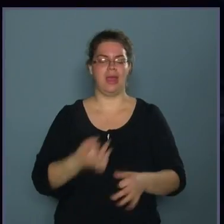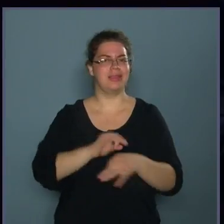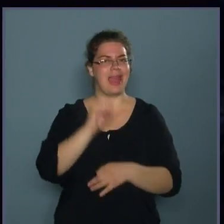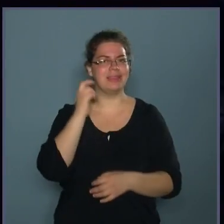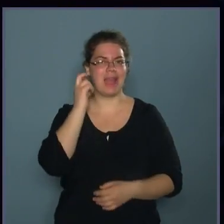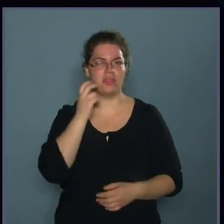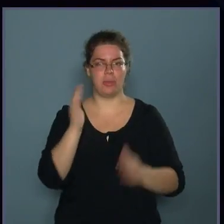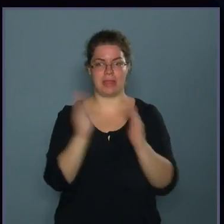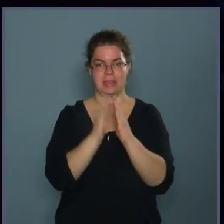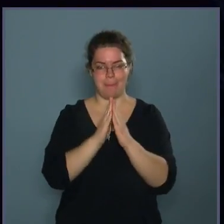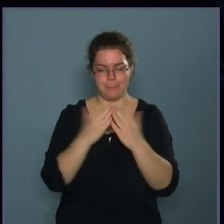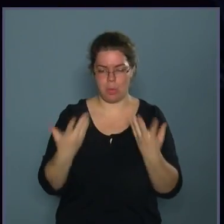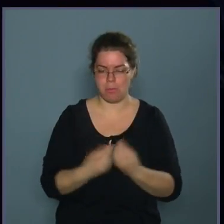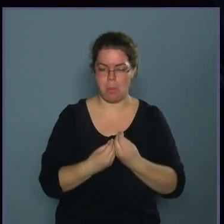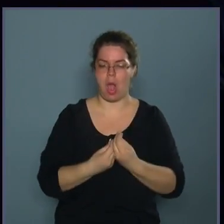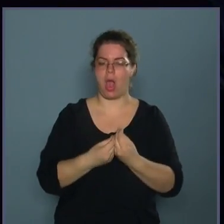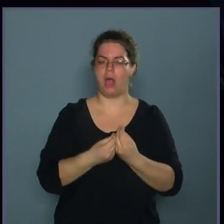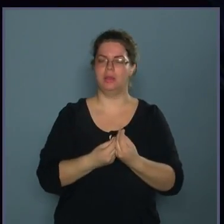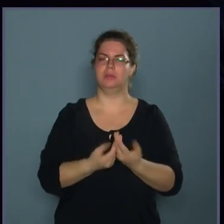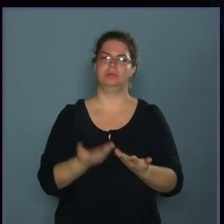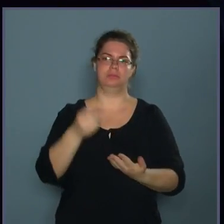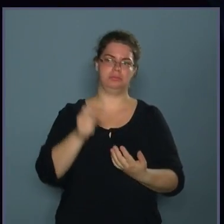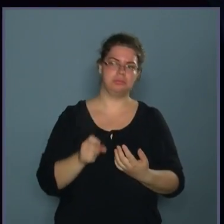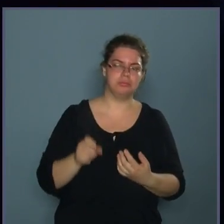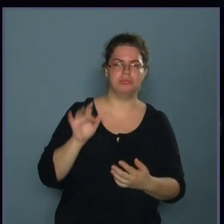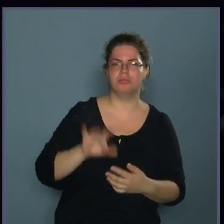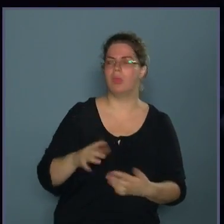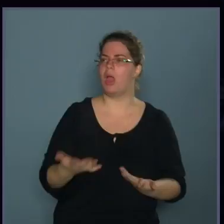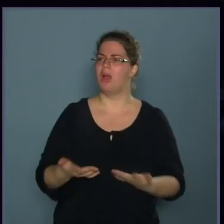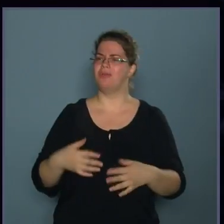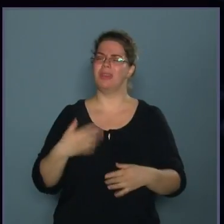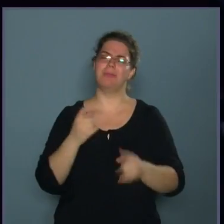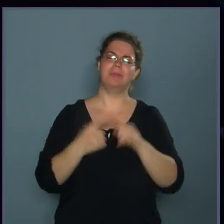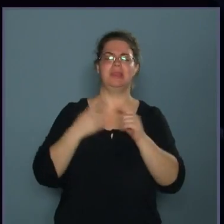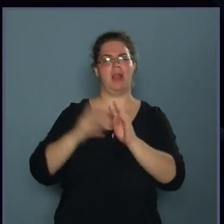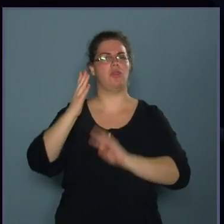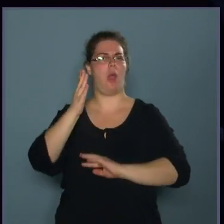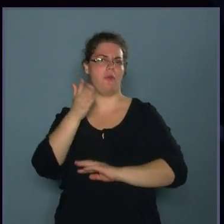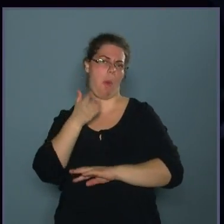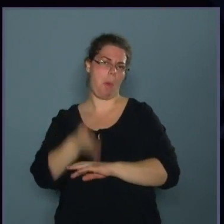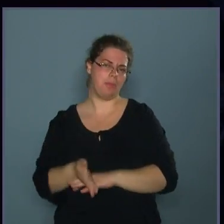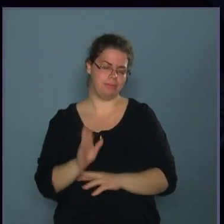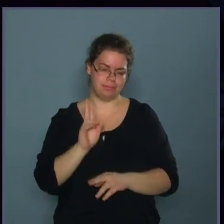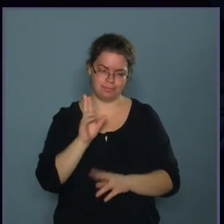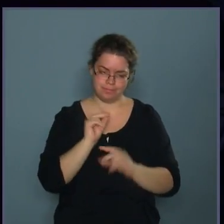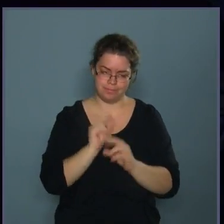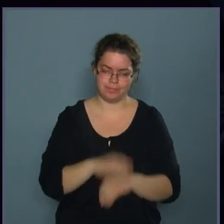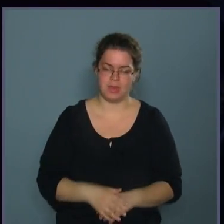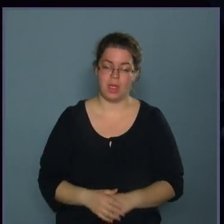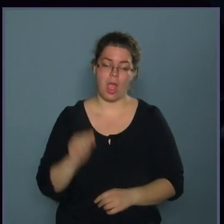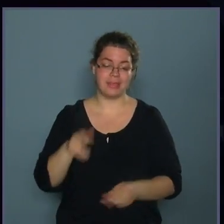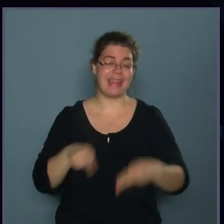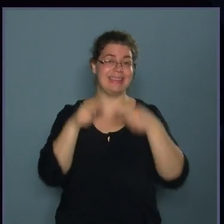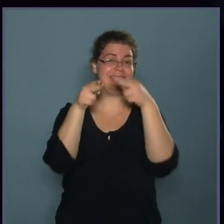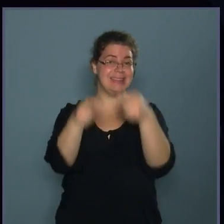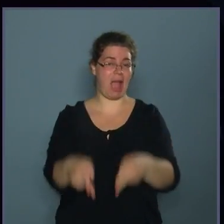Erzsébet templommal, tengelyében, vagy hogy egy kicsit a jövőről is beszéljek, az a